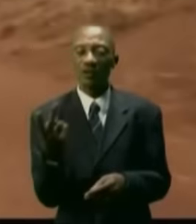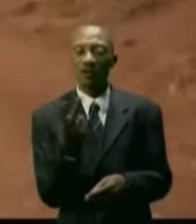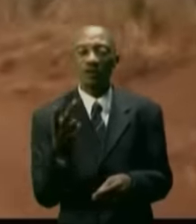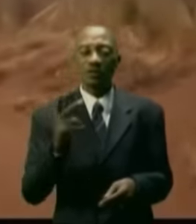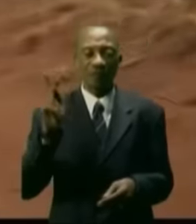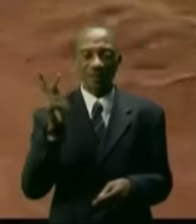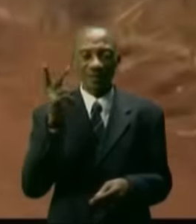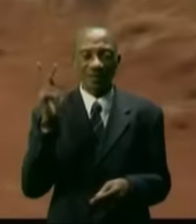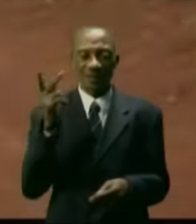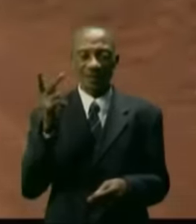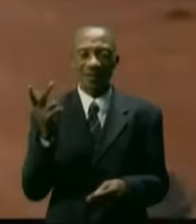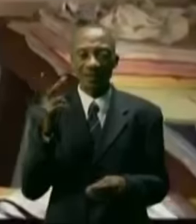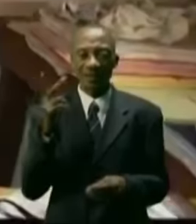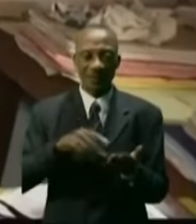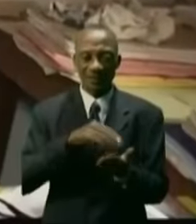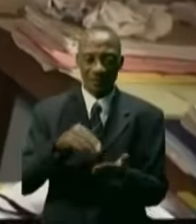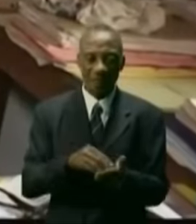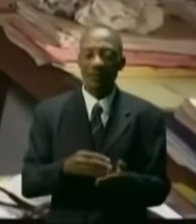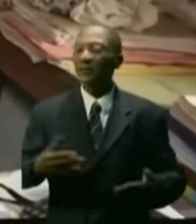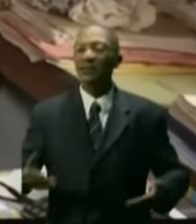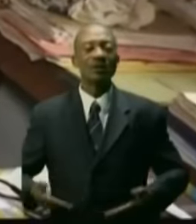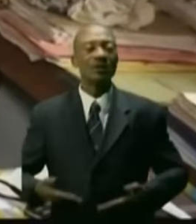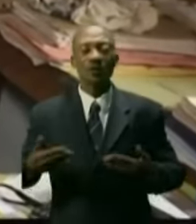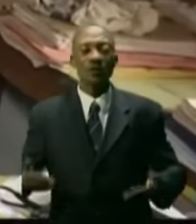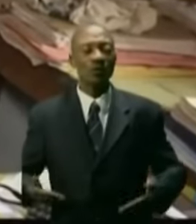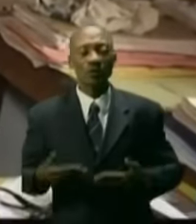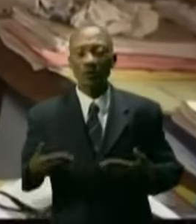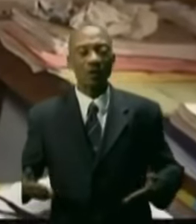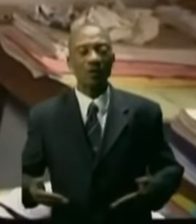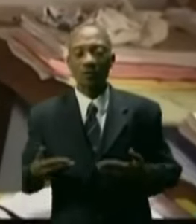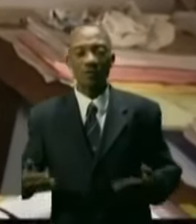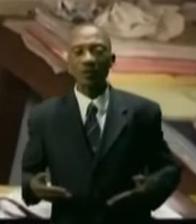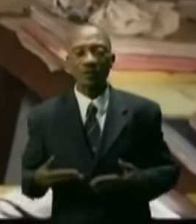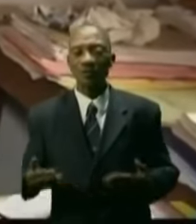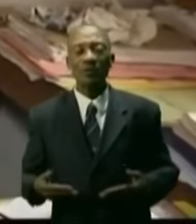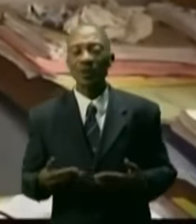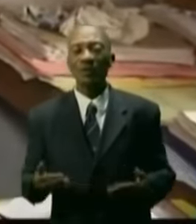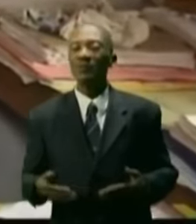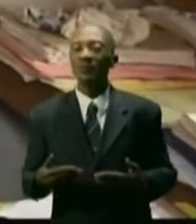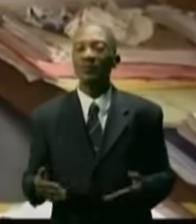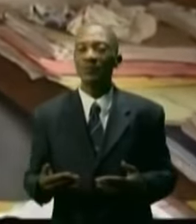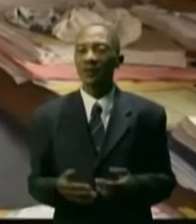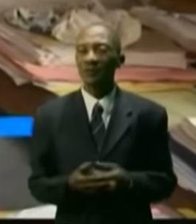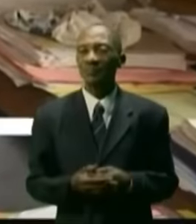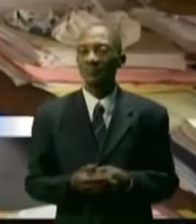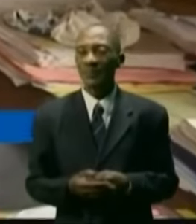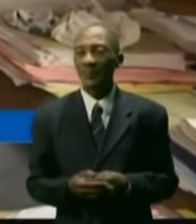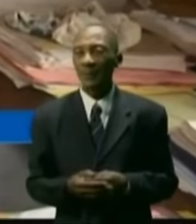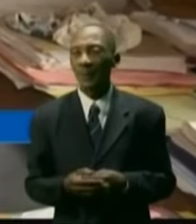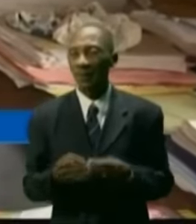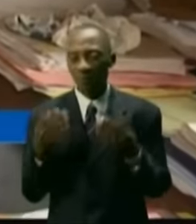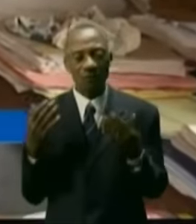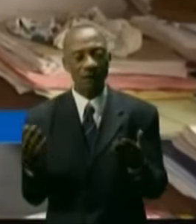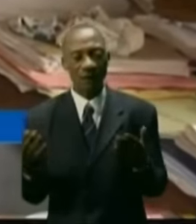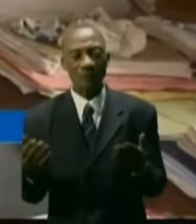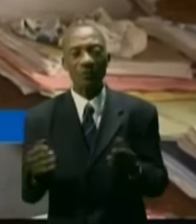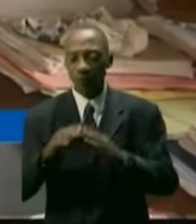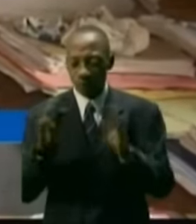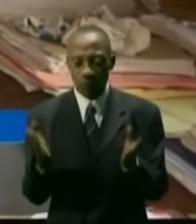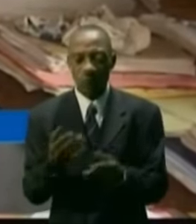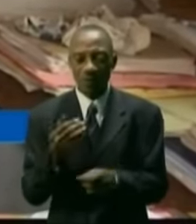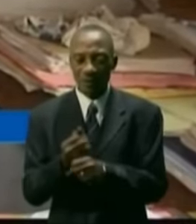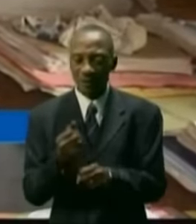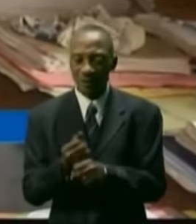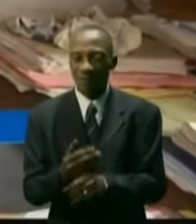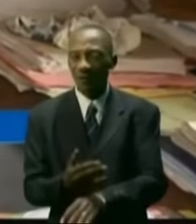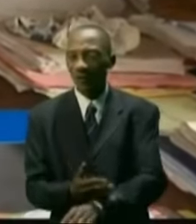comme le dit si bien ici le chef du secteur de l'Ovalwangetumon à d'intérim. Depuis la création de notre secteur